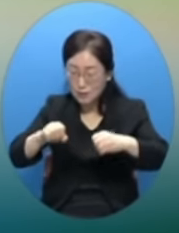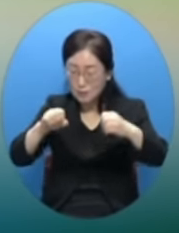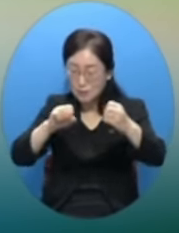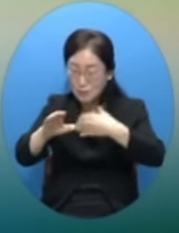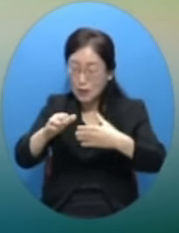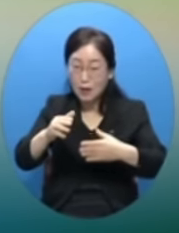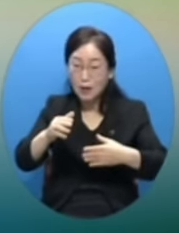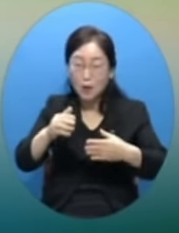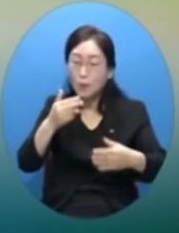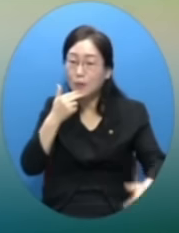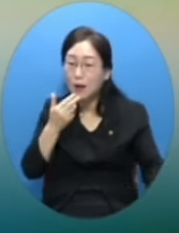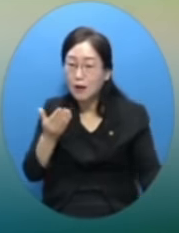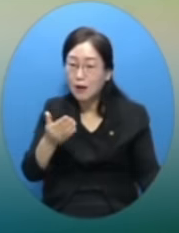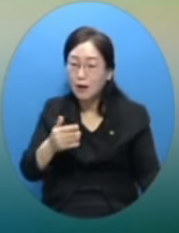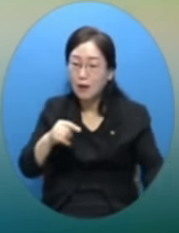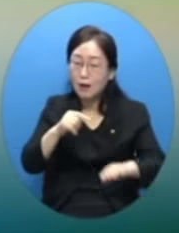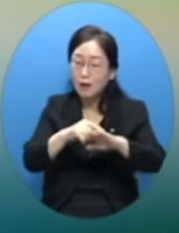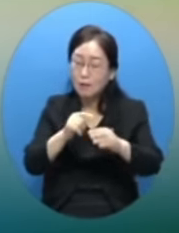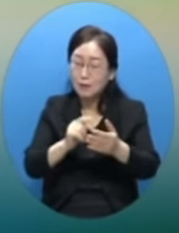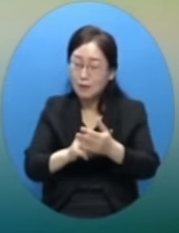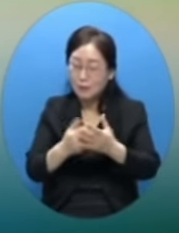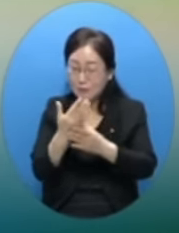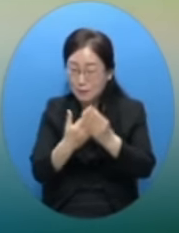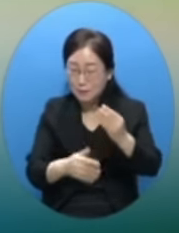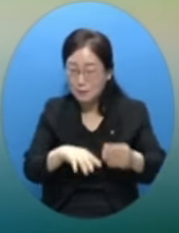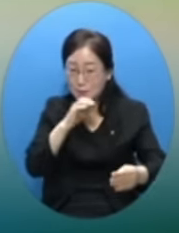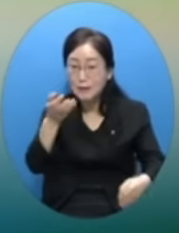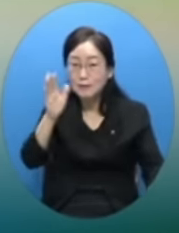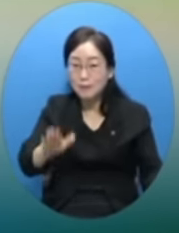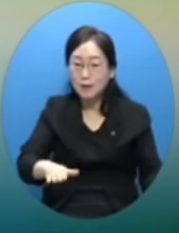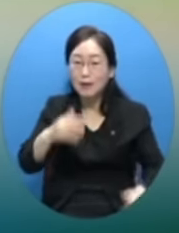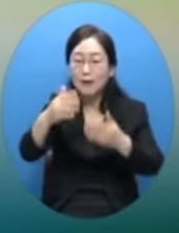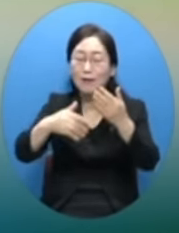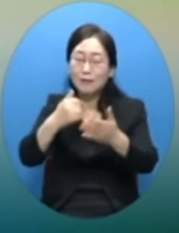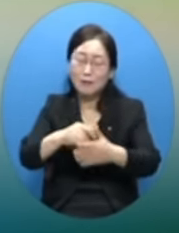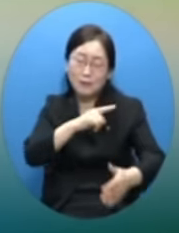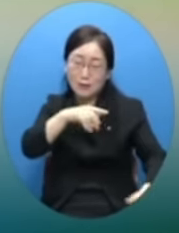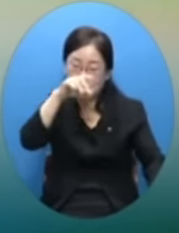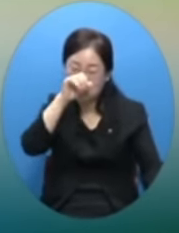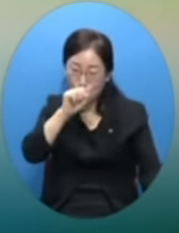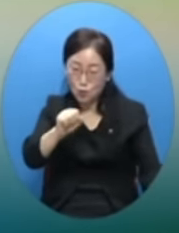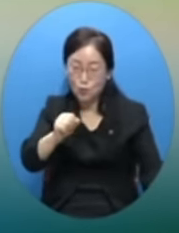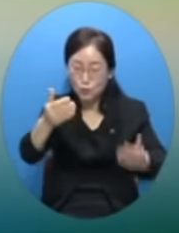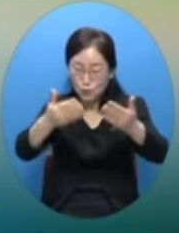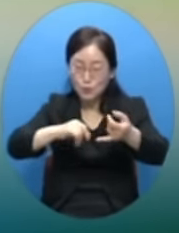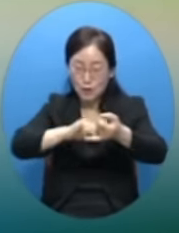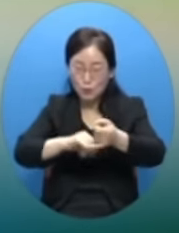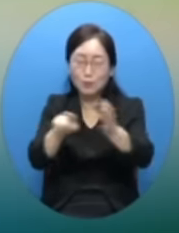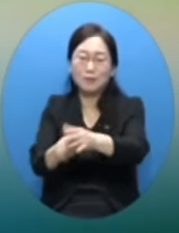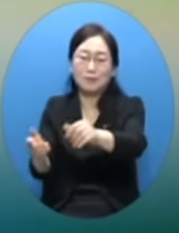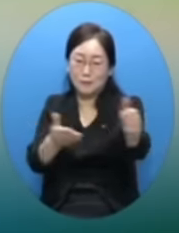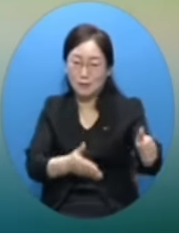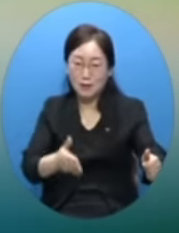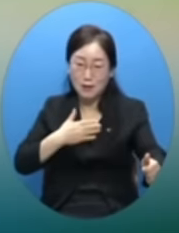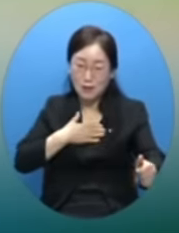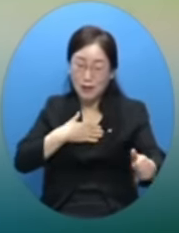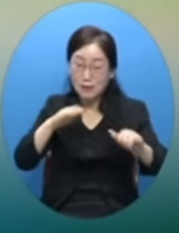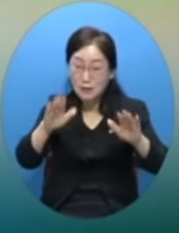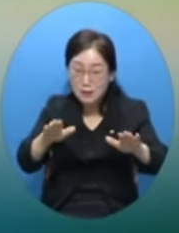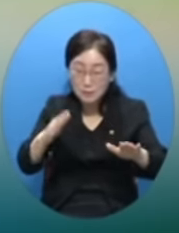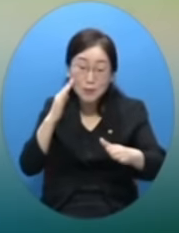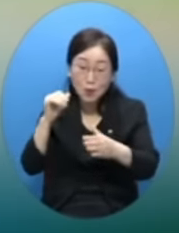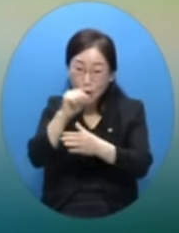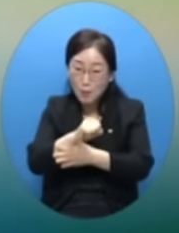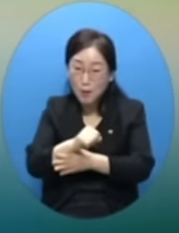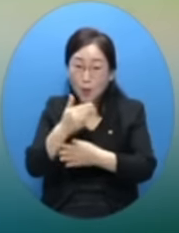될 때도 있습니다. 그때 우리에게 가장 선한 것을 주시겠다는 하나님의 약속을 믿읍시다. 나의 시간의 열매를 보지 못하게